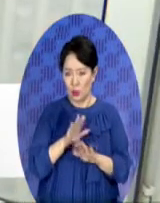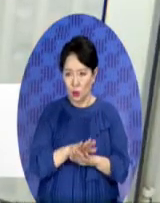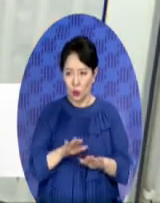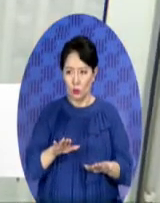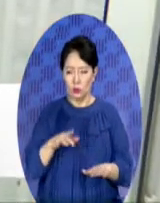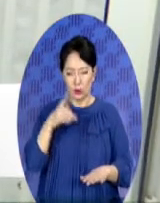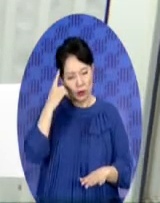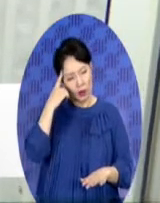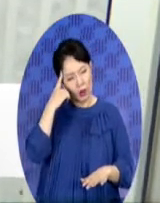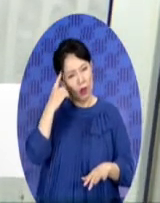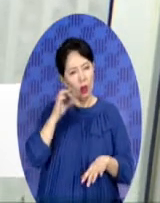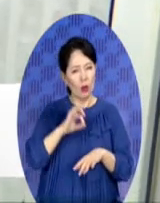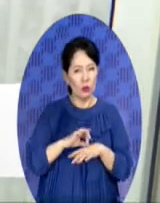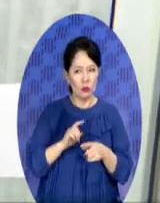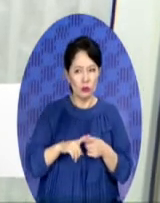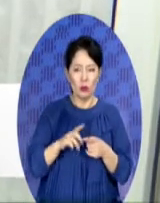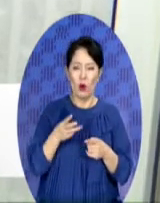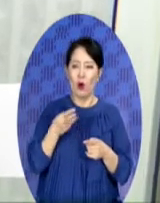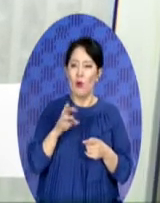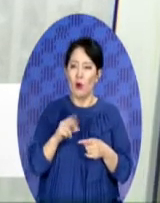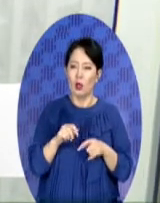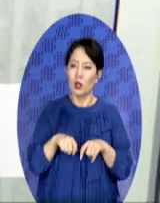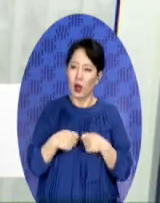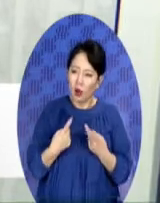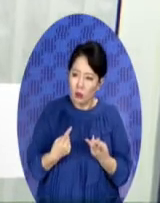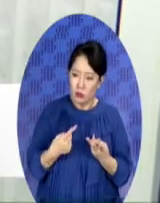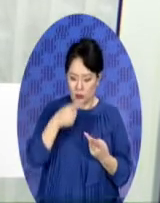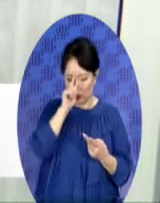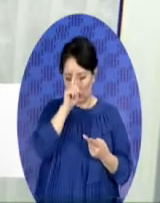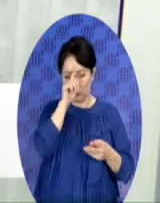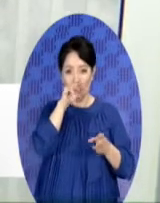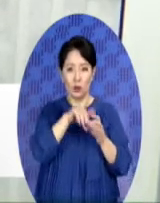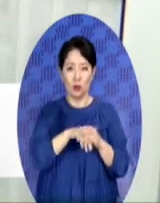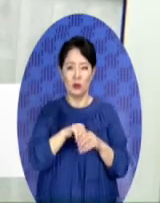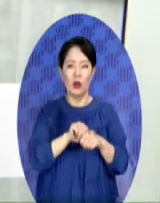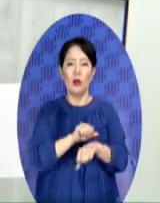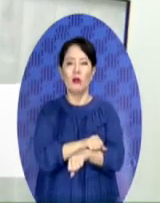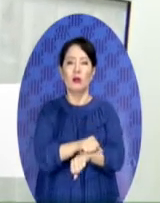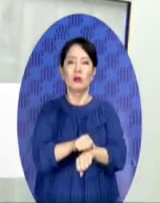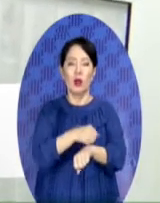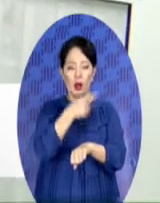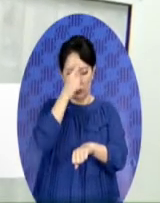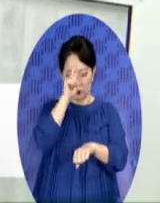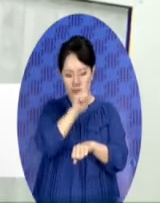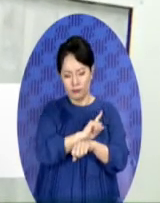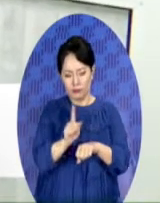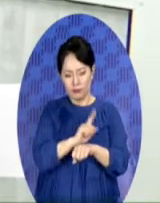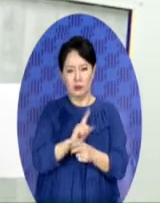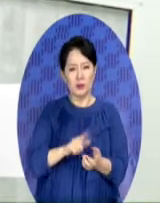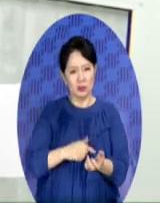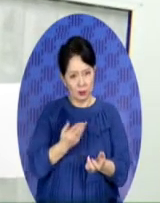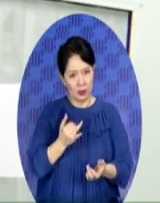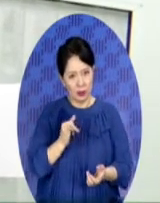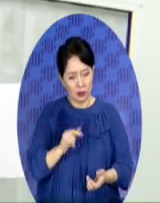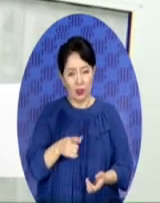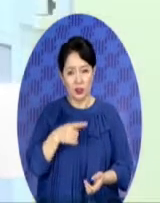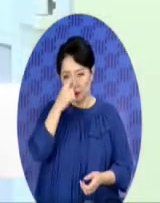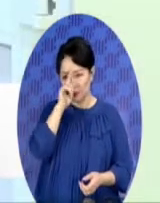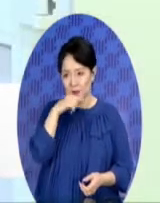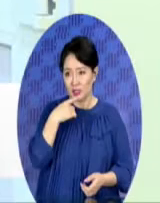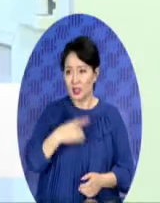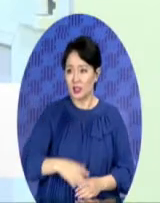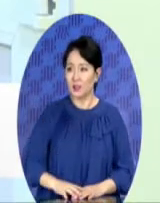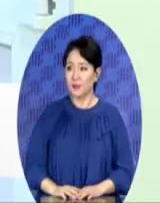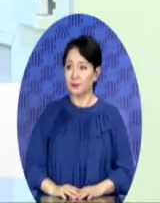төлөв, тарих толгойн болон мөчтийн гэмтлийн улмаас эмнэлэгт хандаж урт хугацааны эмчилгээ хийлгэх шаардлагатай болдгийг эмч хэллээ.